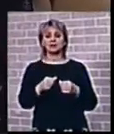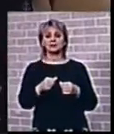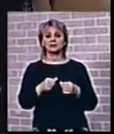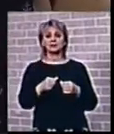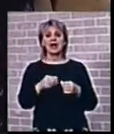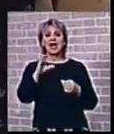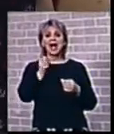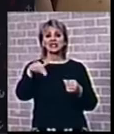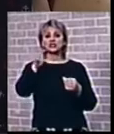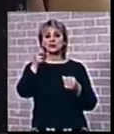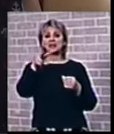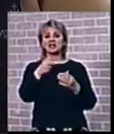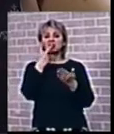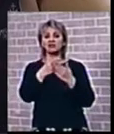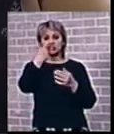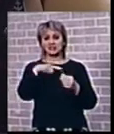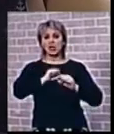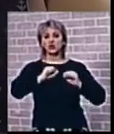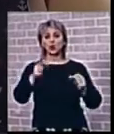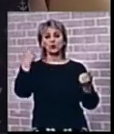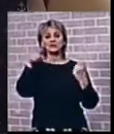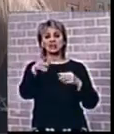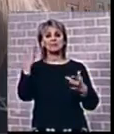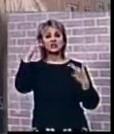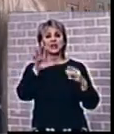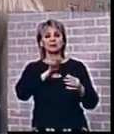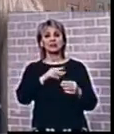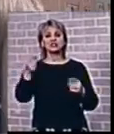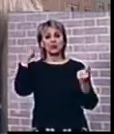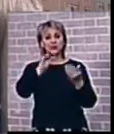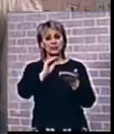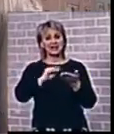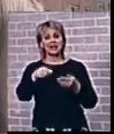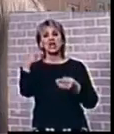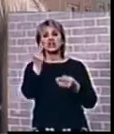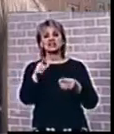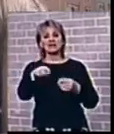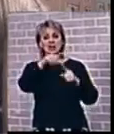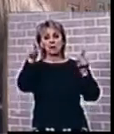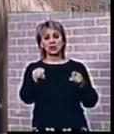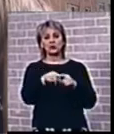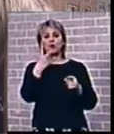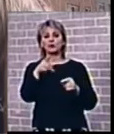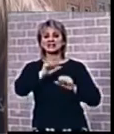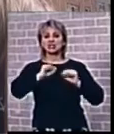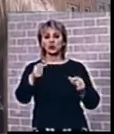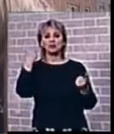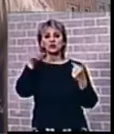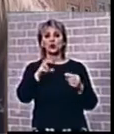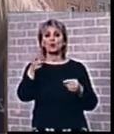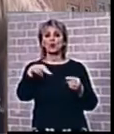Аня Димитренко видит себя героем мультфильма и мечтает стать мультипликатором. Нарисовала автопортрет в образе героя придуманного